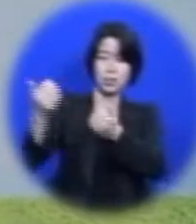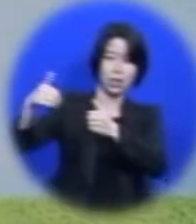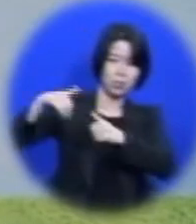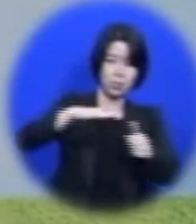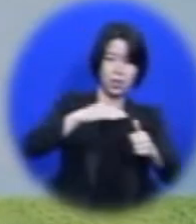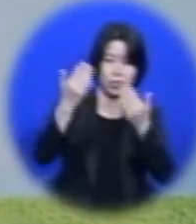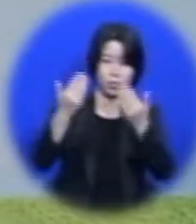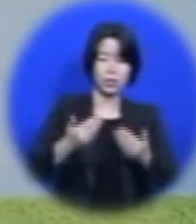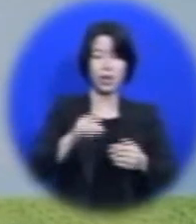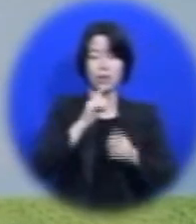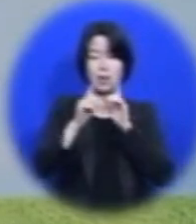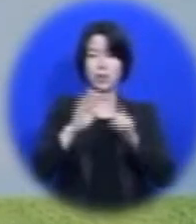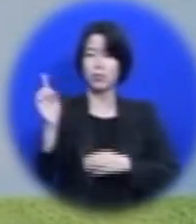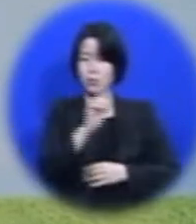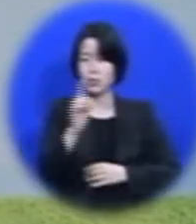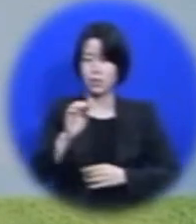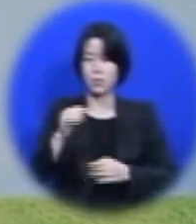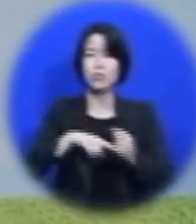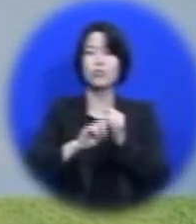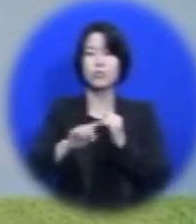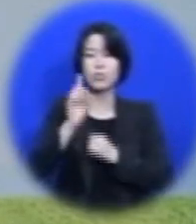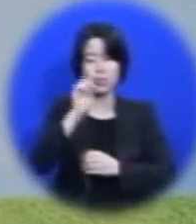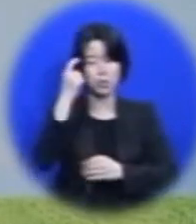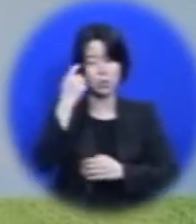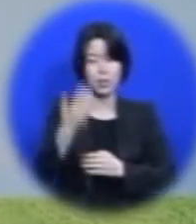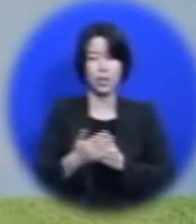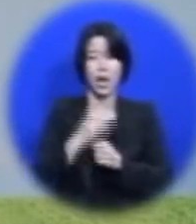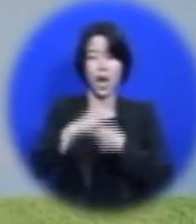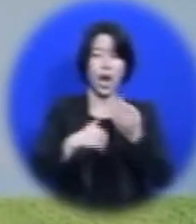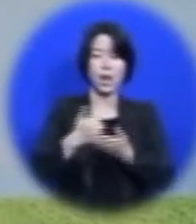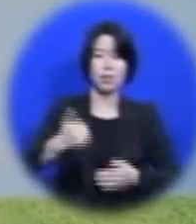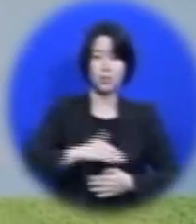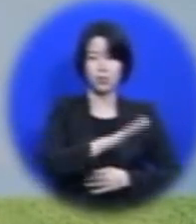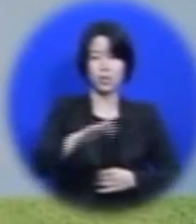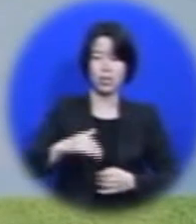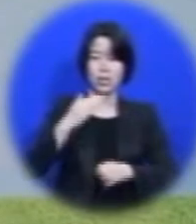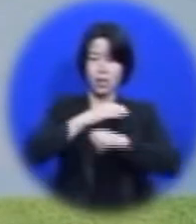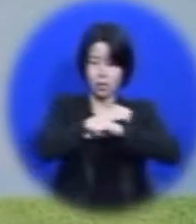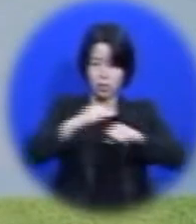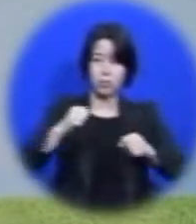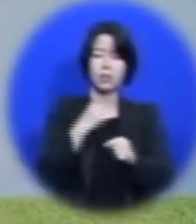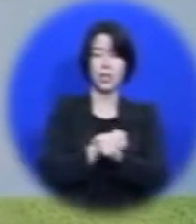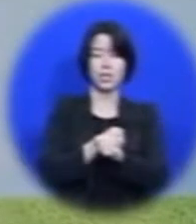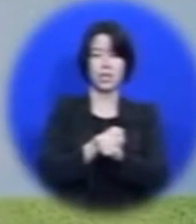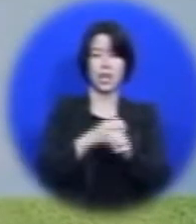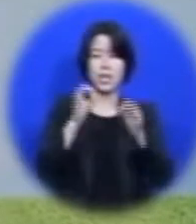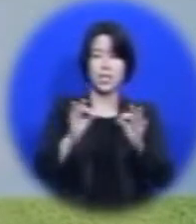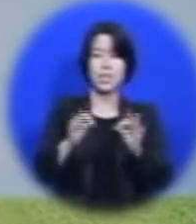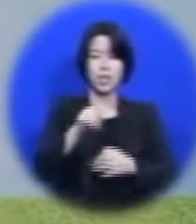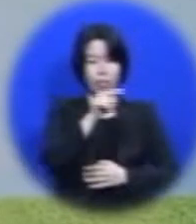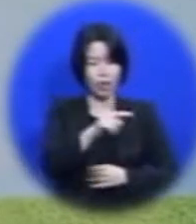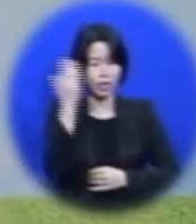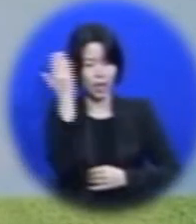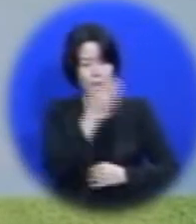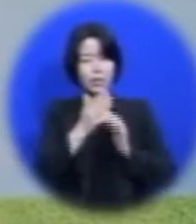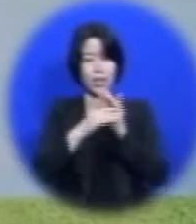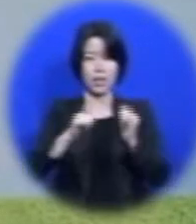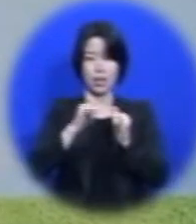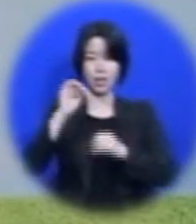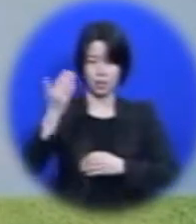말은 도대체 무슨 뜻입니까? 하나님은 우리를 용서하신다, 이제는 너는 깨끗한 자가